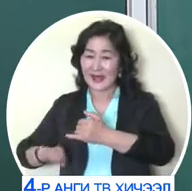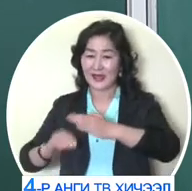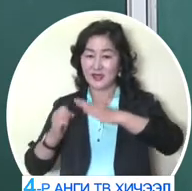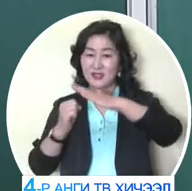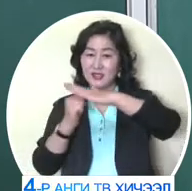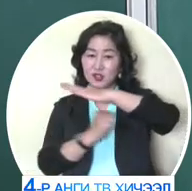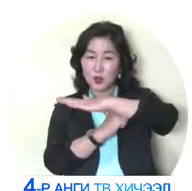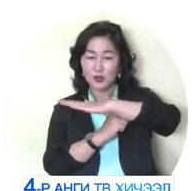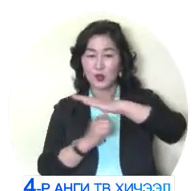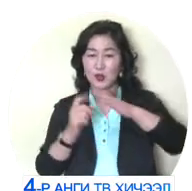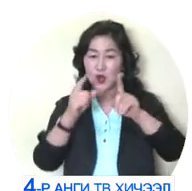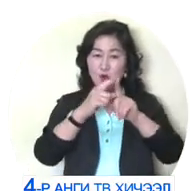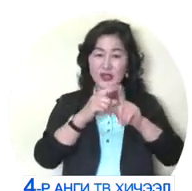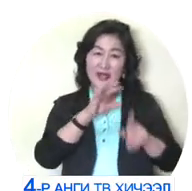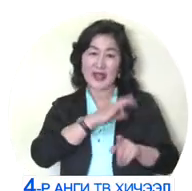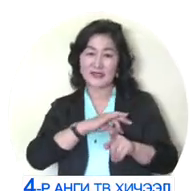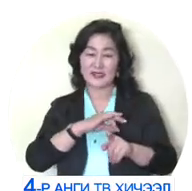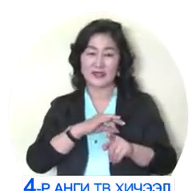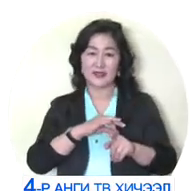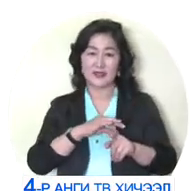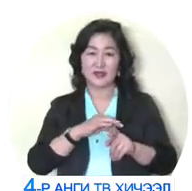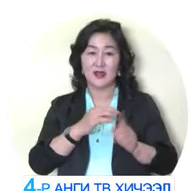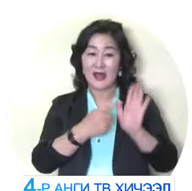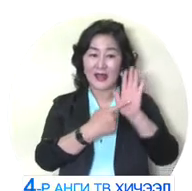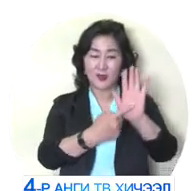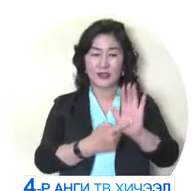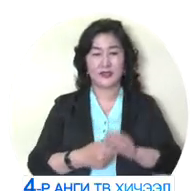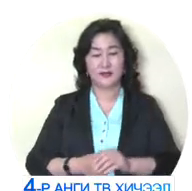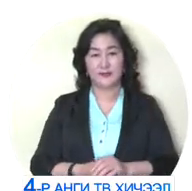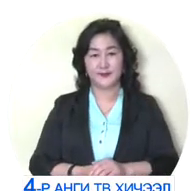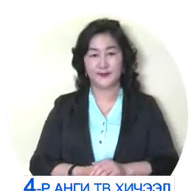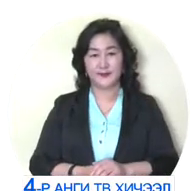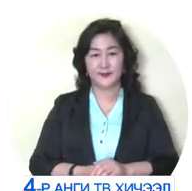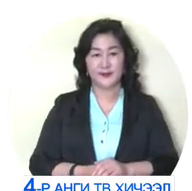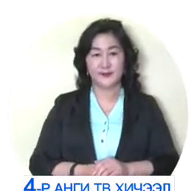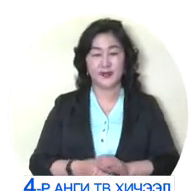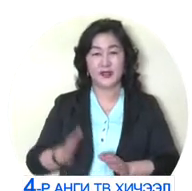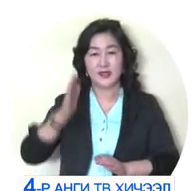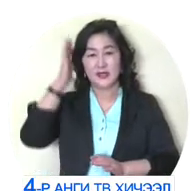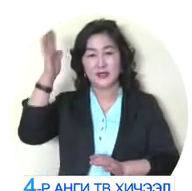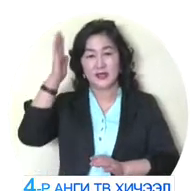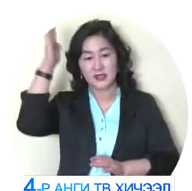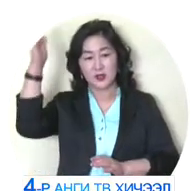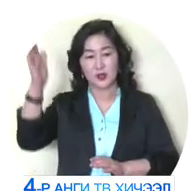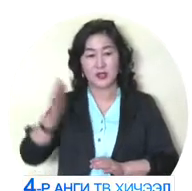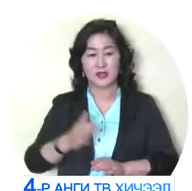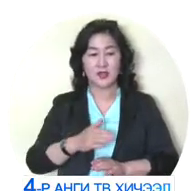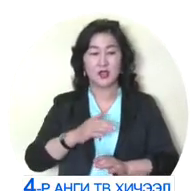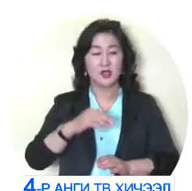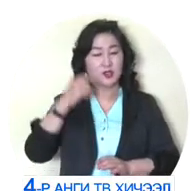санааг өгч байна. Ирээдүгээ төлөвлөж төсөөлж байгаа учраас магадгүй тийм